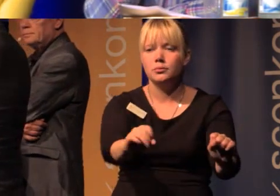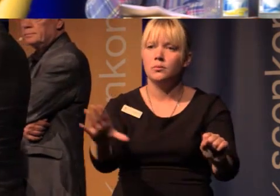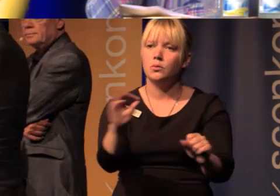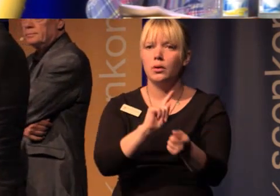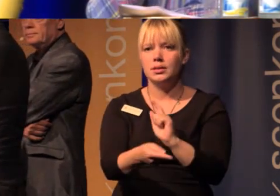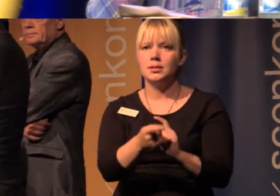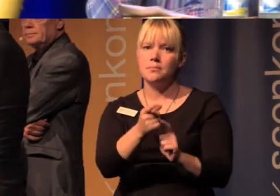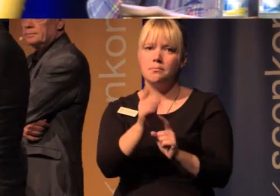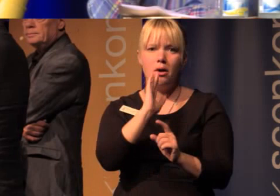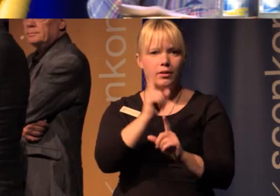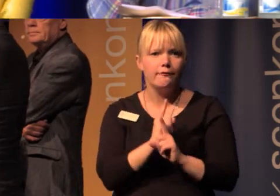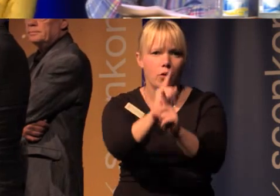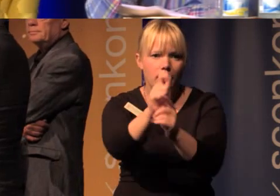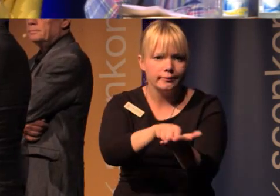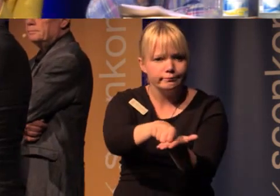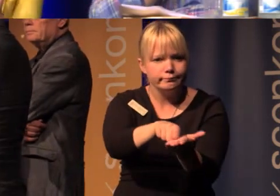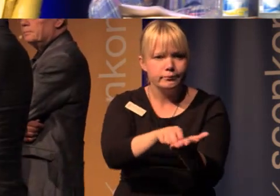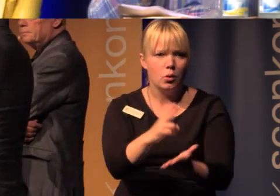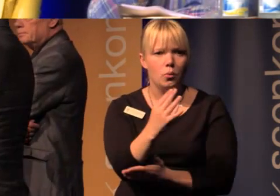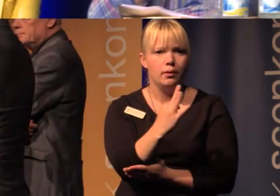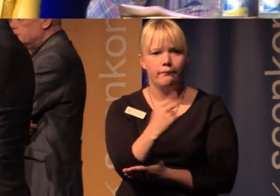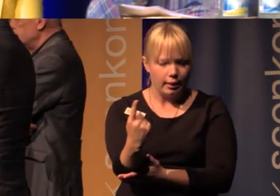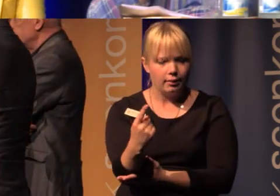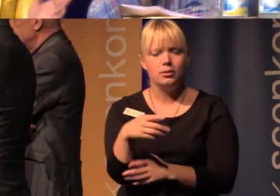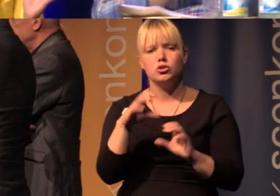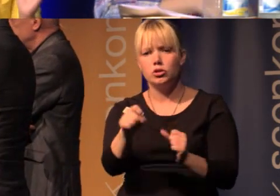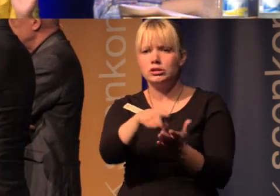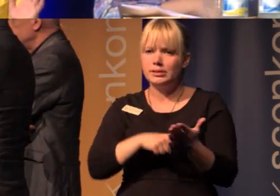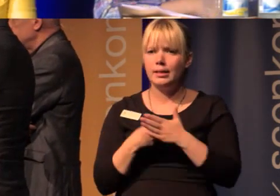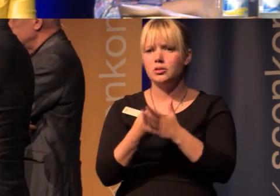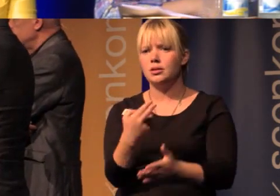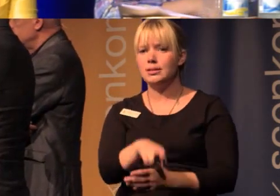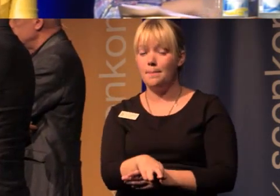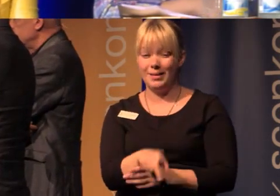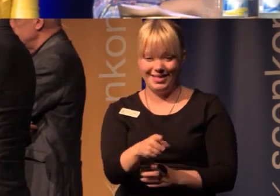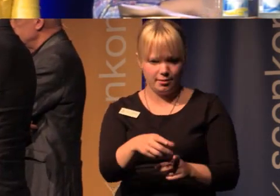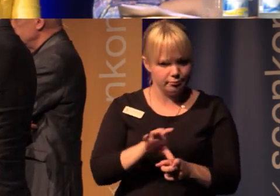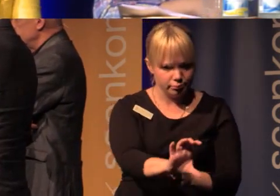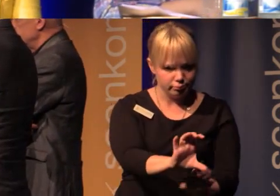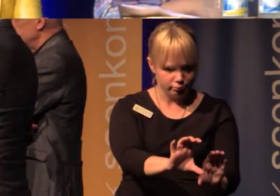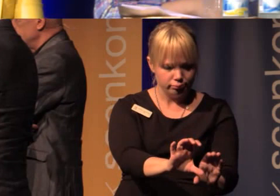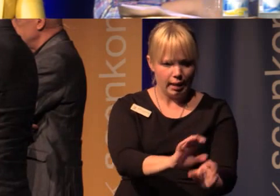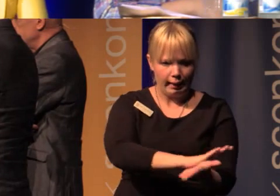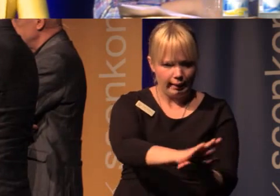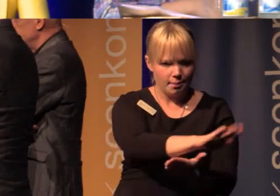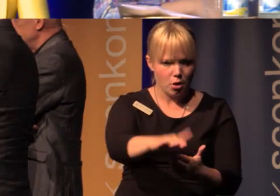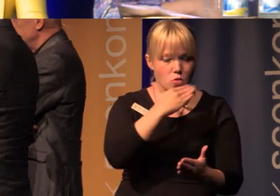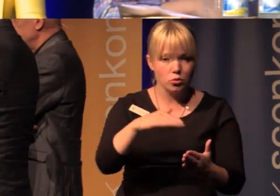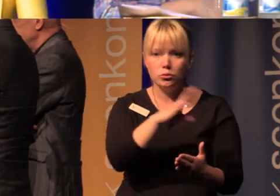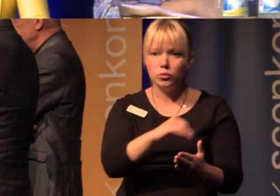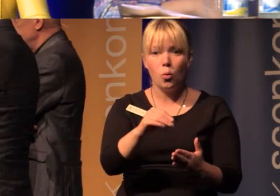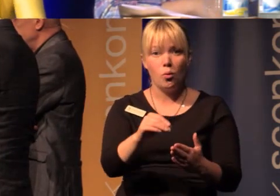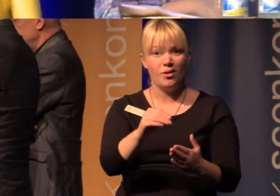i utfall utan att det ska då vara specifika stöd till ja men här ska vi ha till barn och unga och då ska det man ska givetvis se till att det går